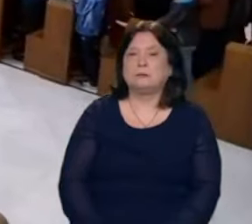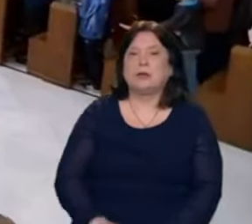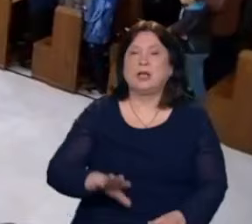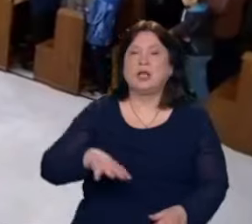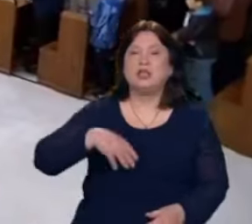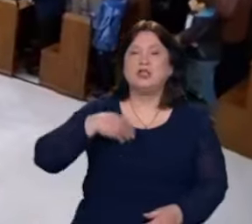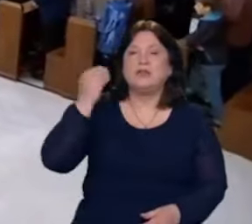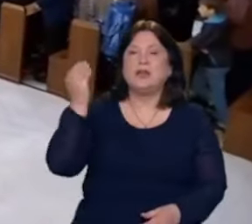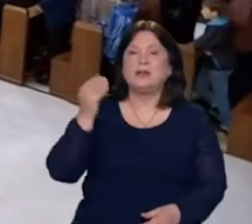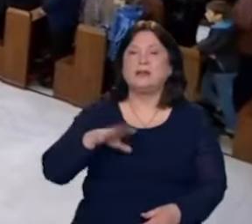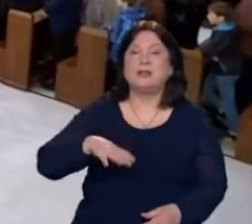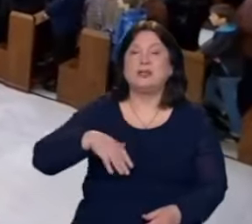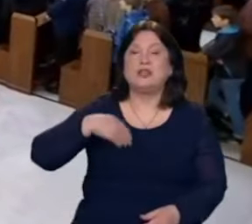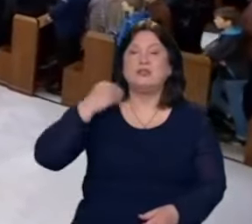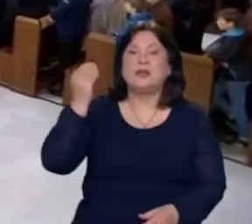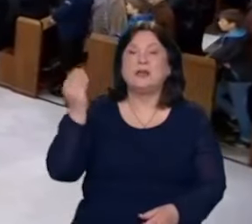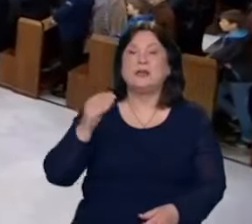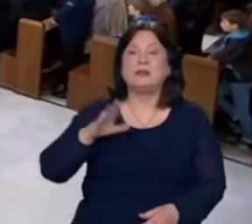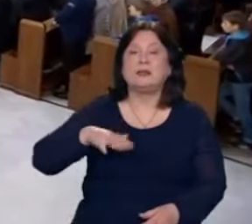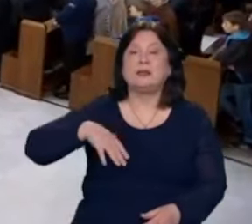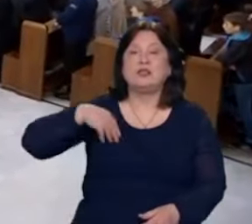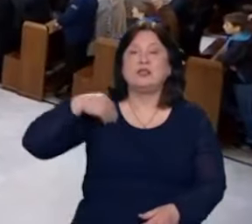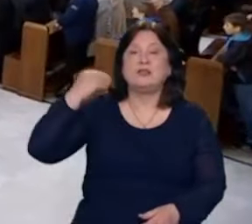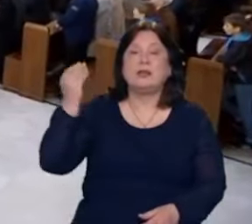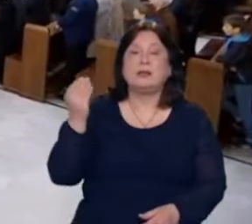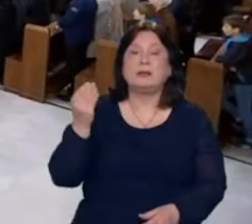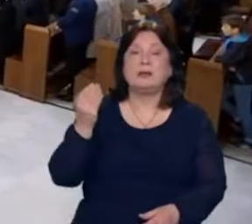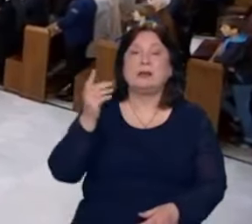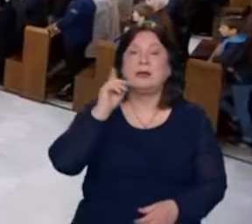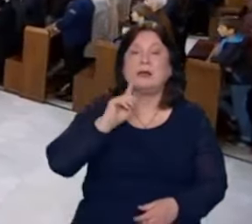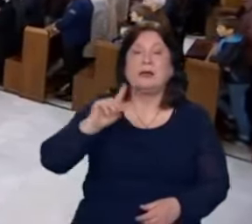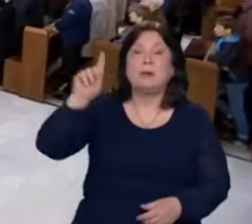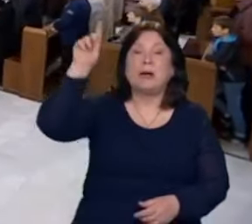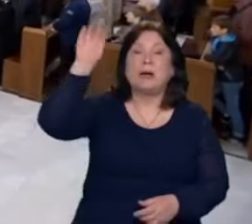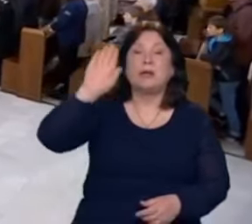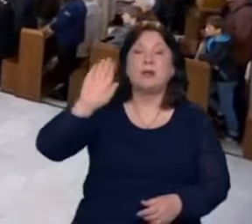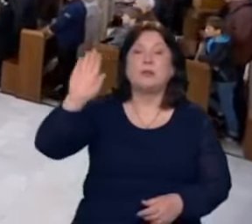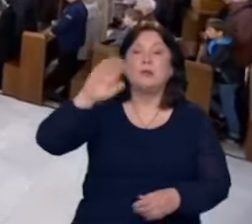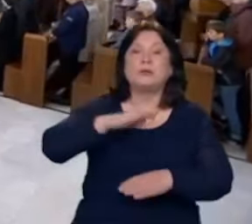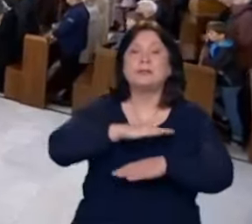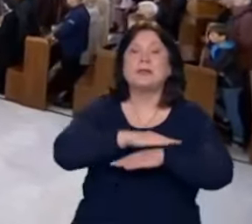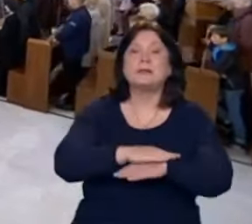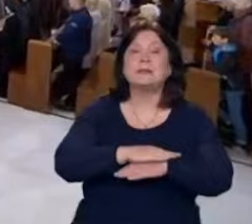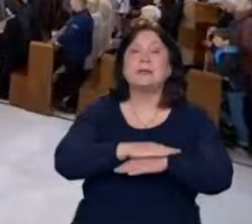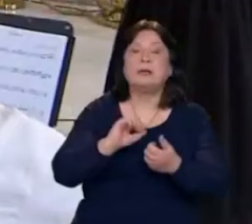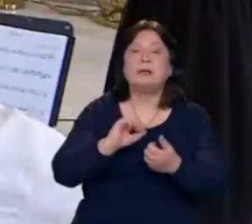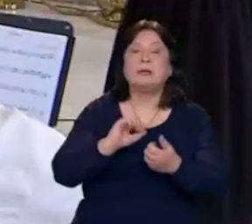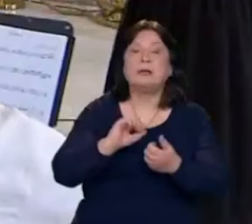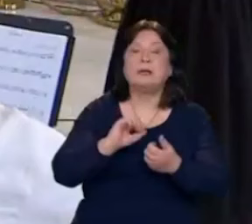Święty Święty świę Pan Bóg